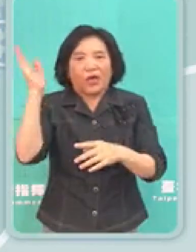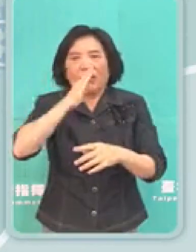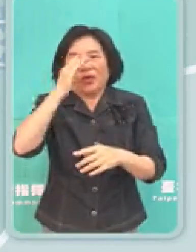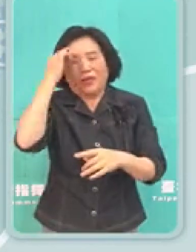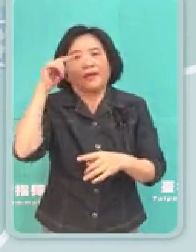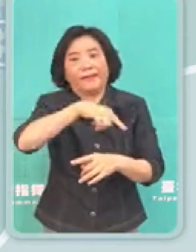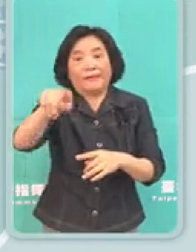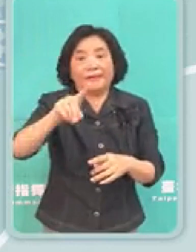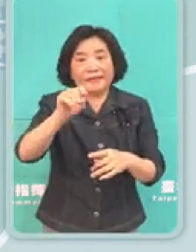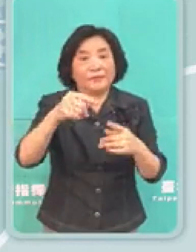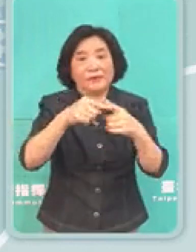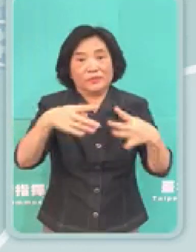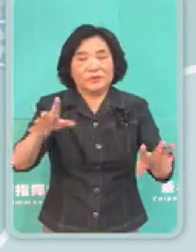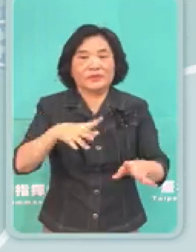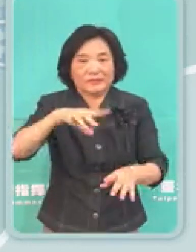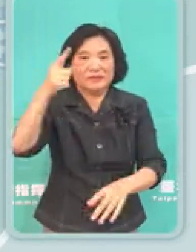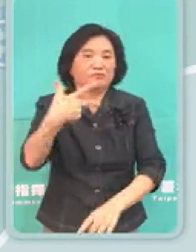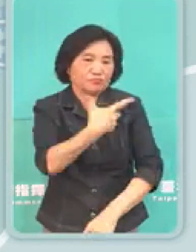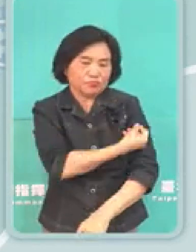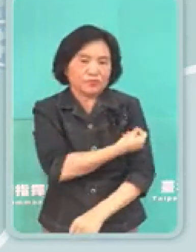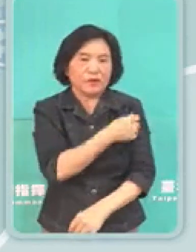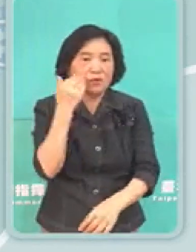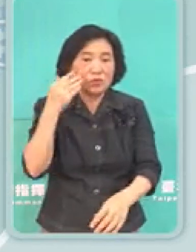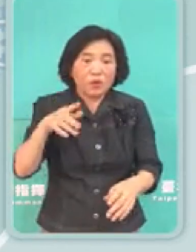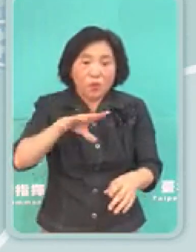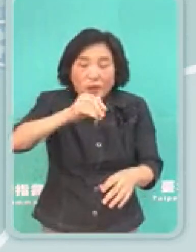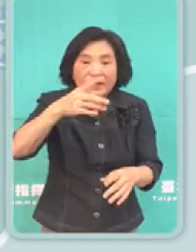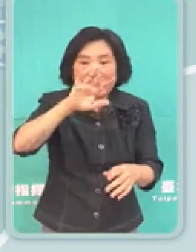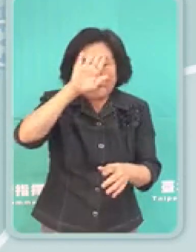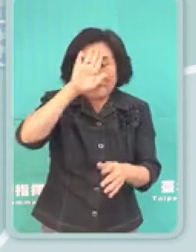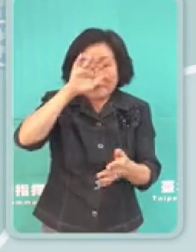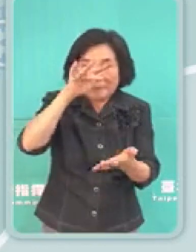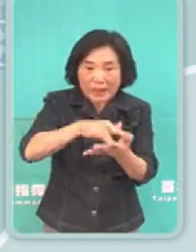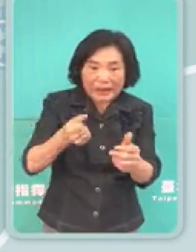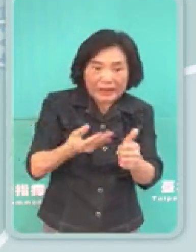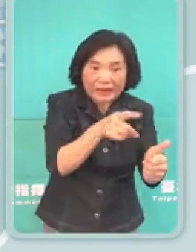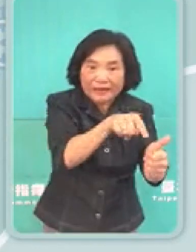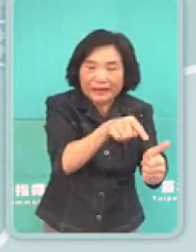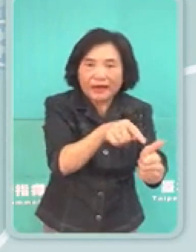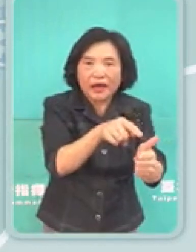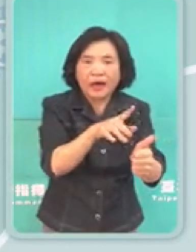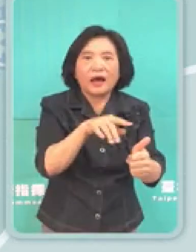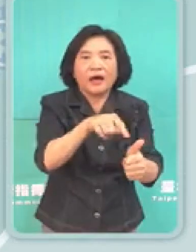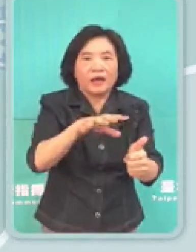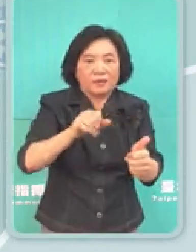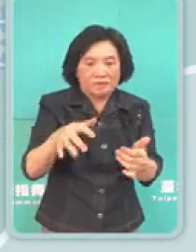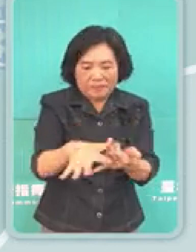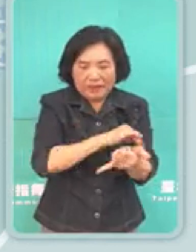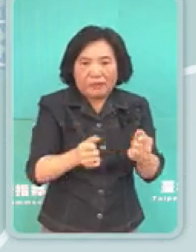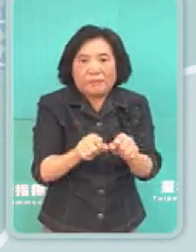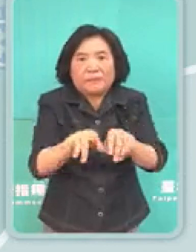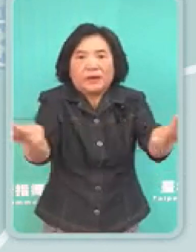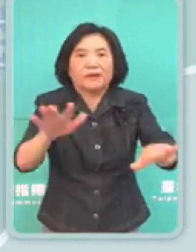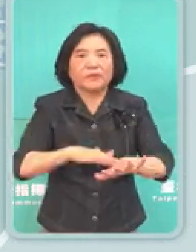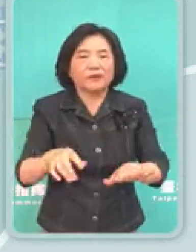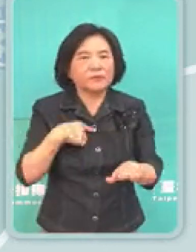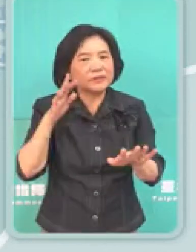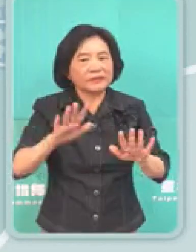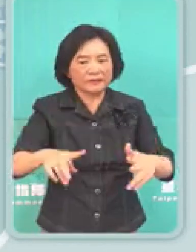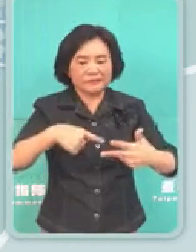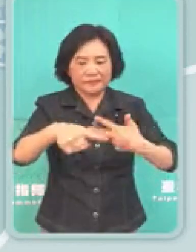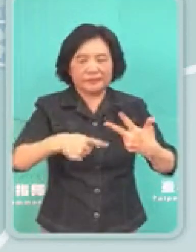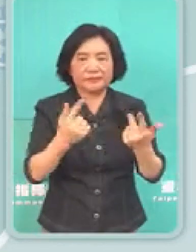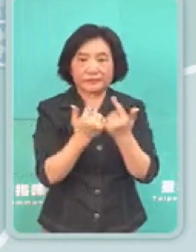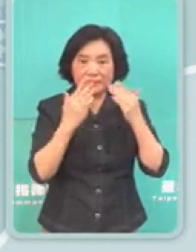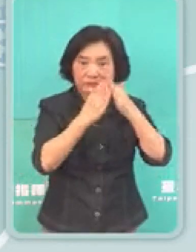优先打，而且他们一旦感染哦，会散到全台湾去，太麻烦了，所以这个优先的哈，所以是我们把它列为我们这个礼拜台北